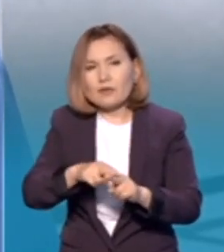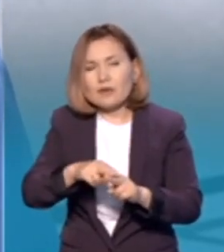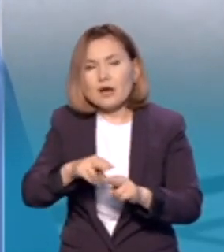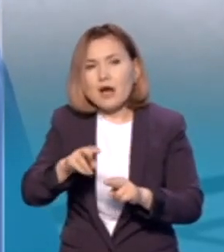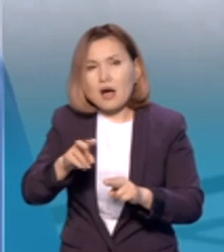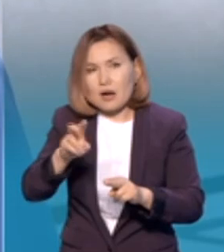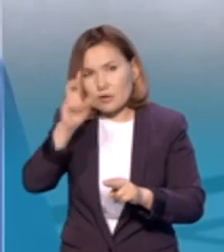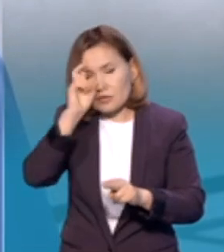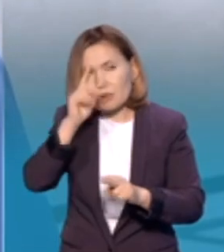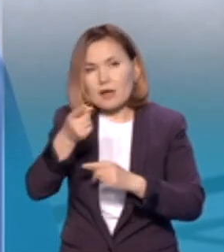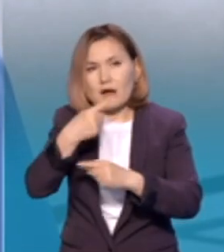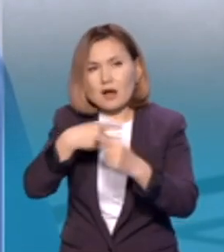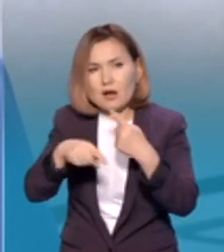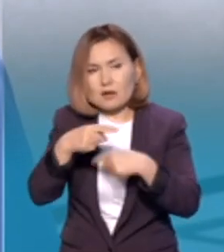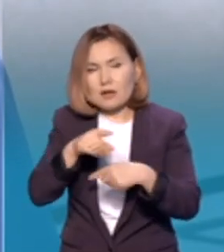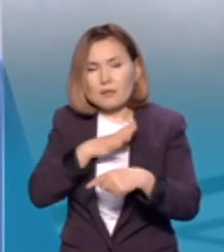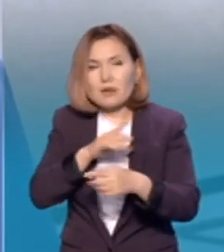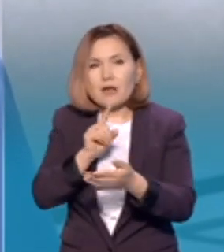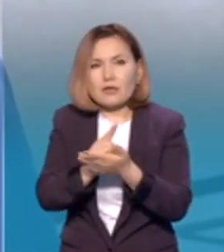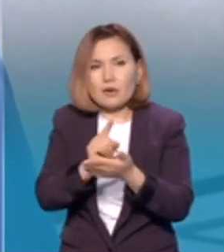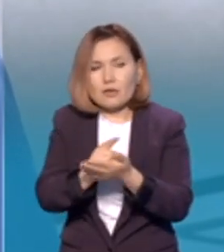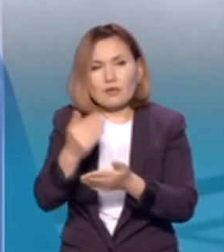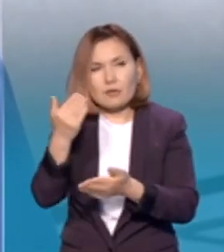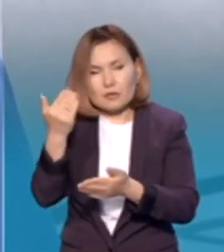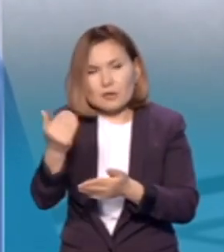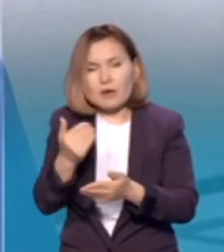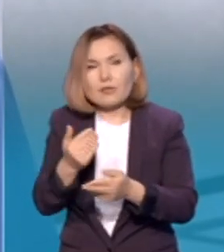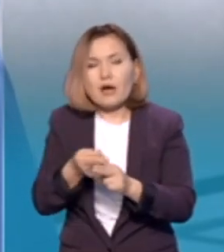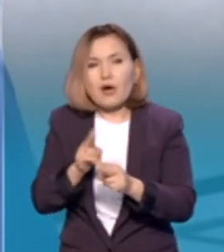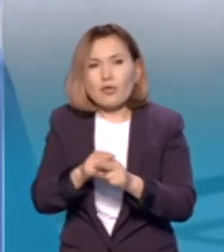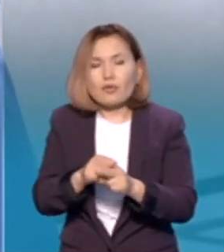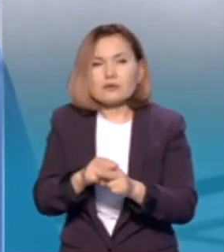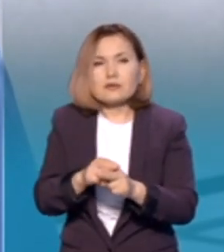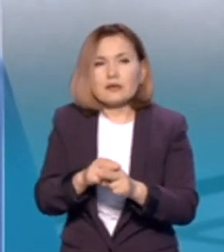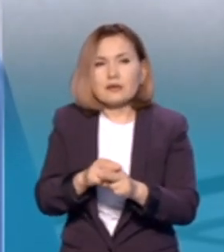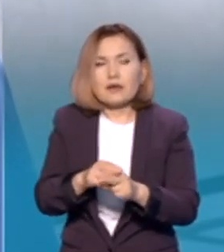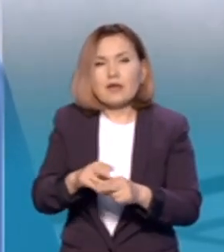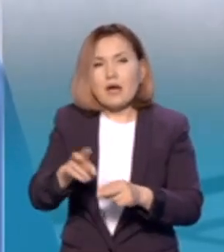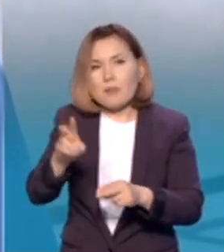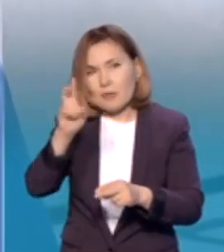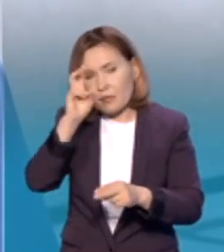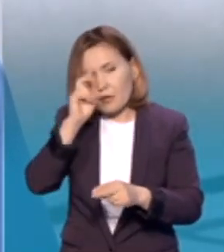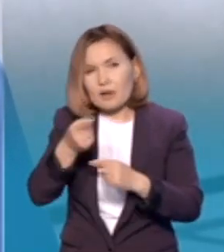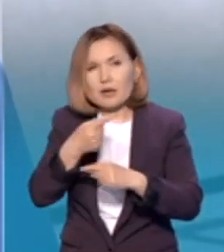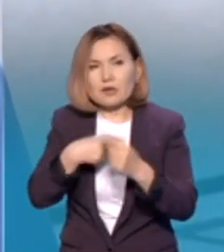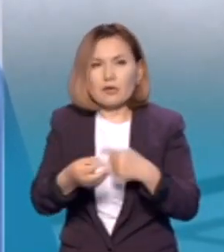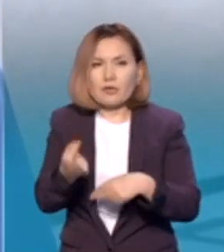салық есептелді. Салық төлеуші өз кезегінде көрсетілген сомманы мемлекет кірісіне толық көлемде төледі.